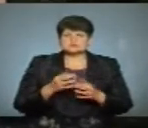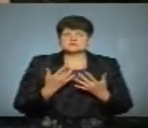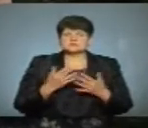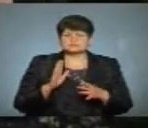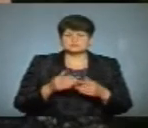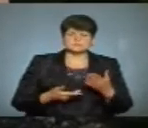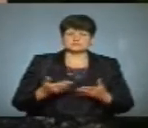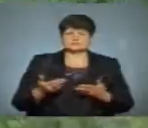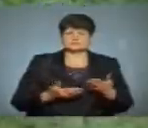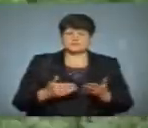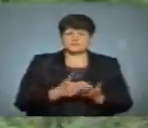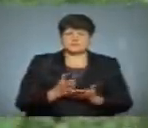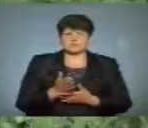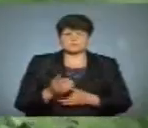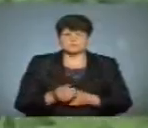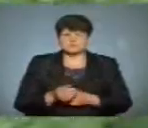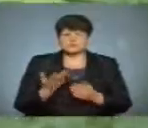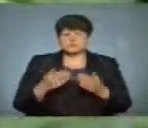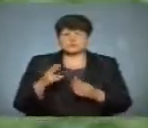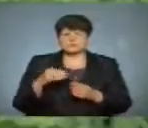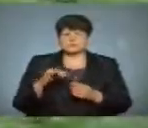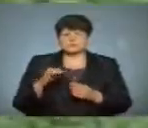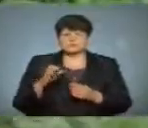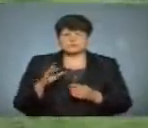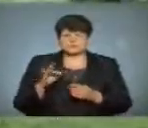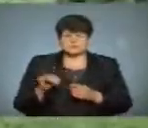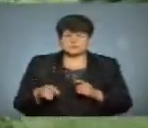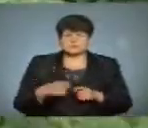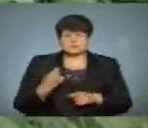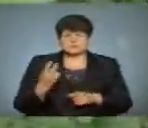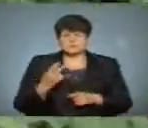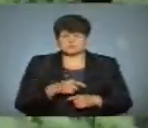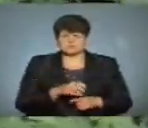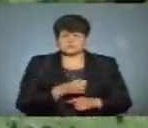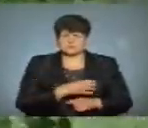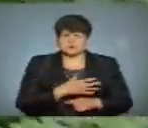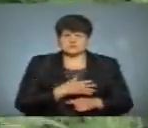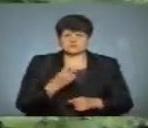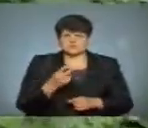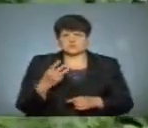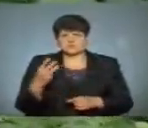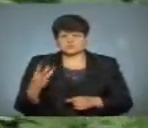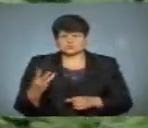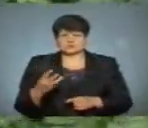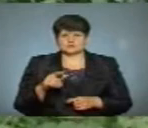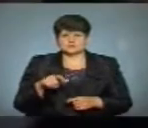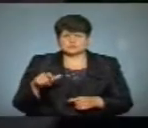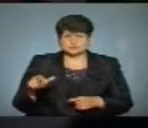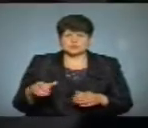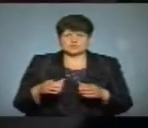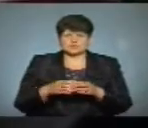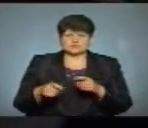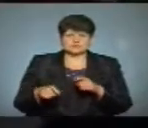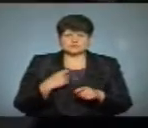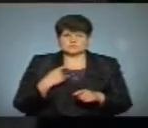по карті. Якщо диверсанти поранять 2-3 страйкбольною кулькою в ногу або в руку, то команду